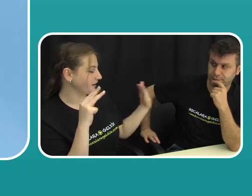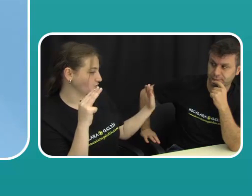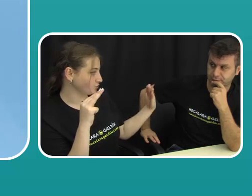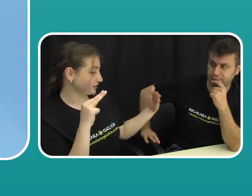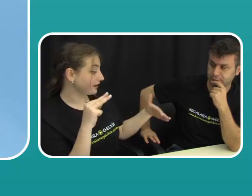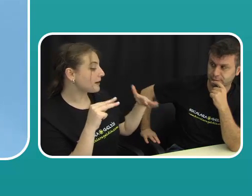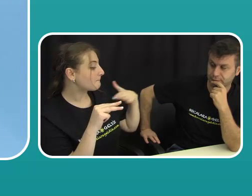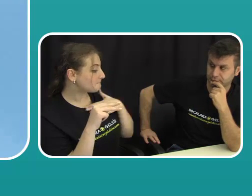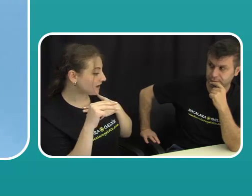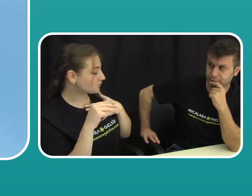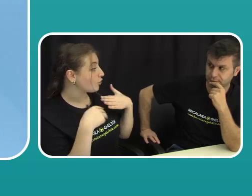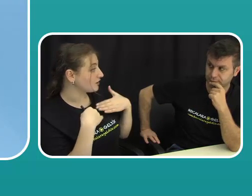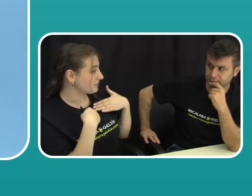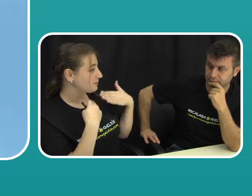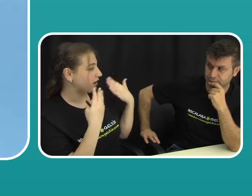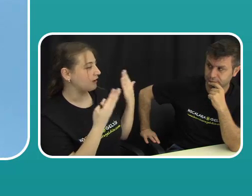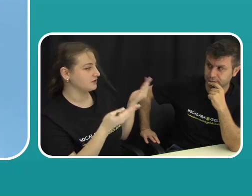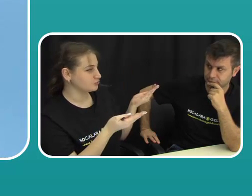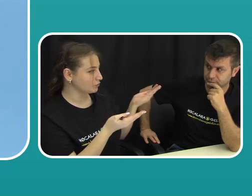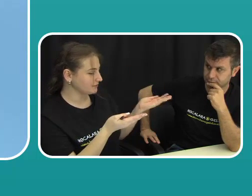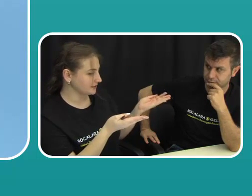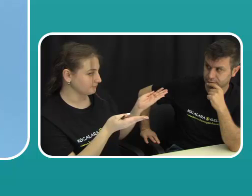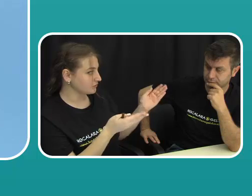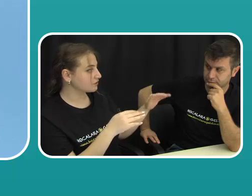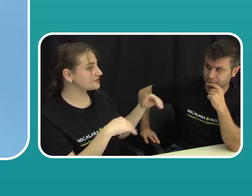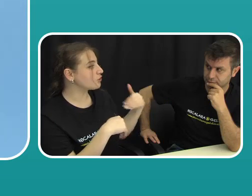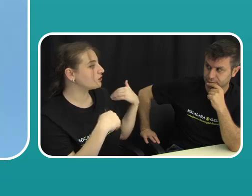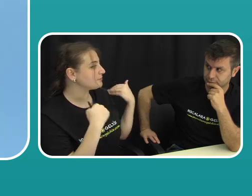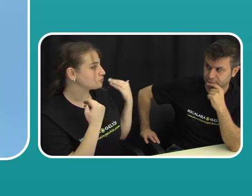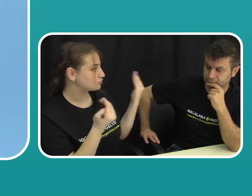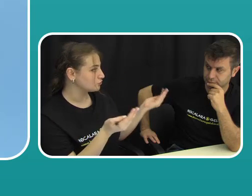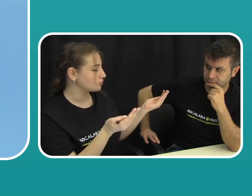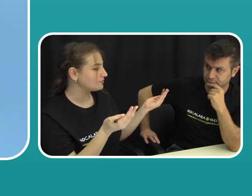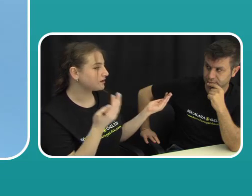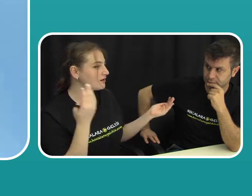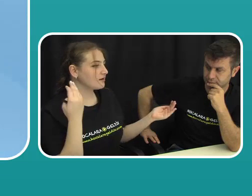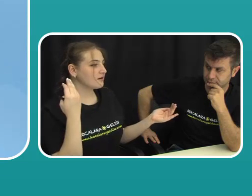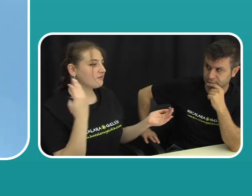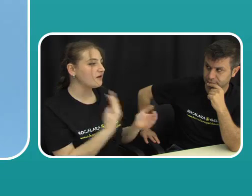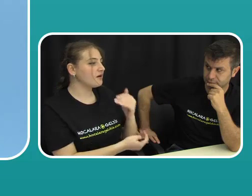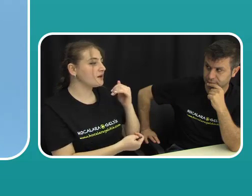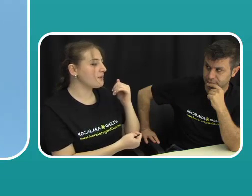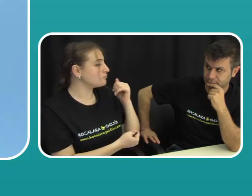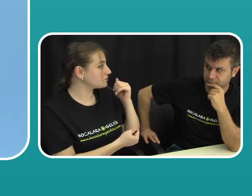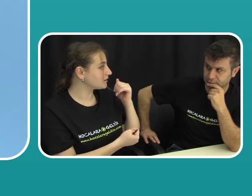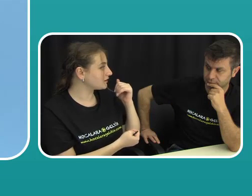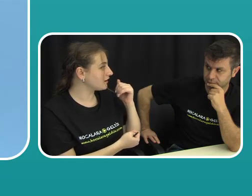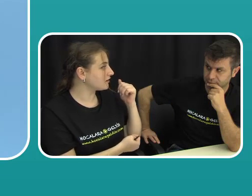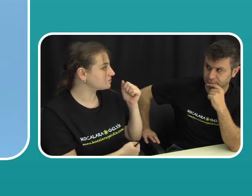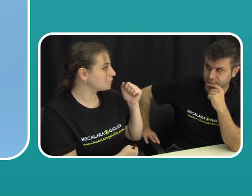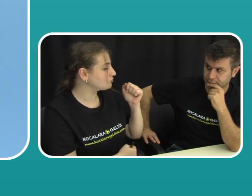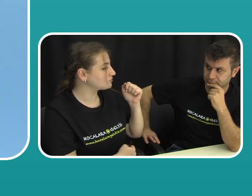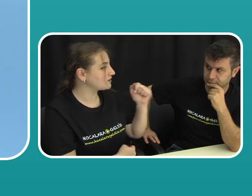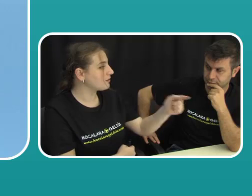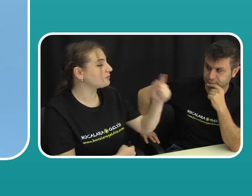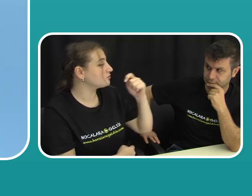birbirine ters düşünceler Ben öyle bir paragraf yazıyorum ki sizi öyle bir düşündürüyor ki vay ben Bu zamana kadar